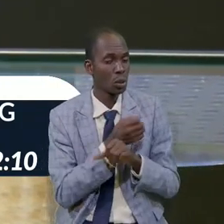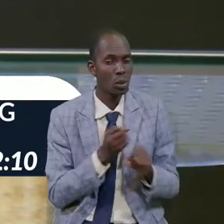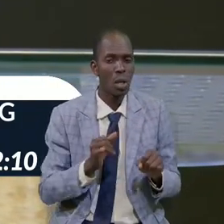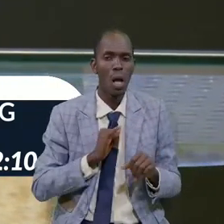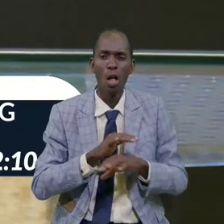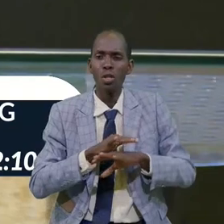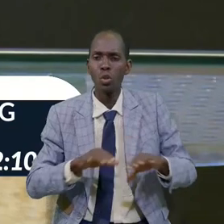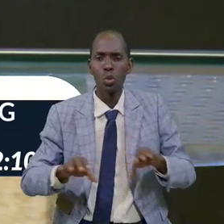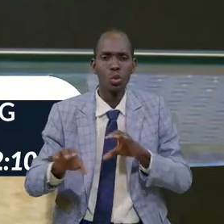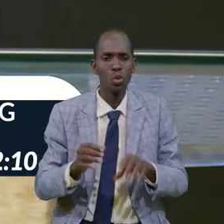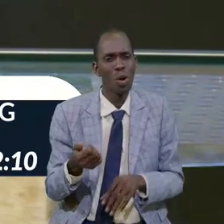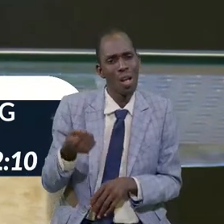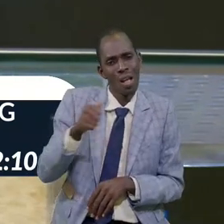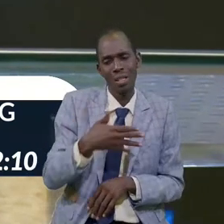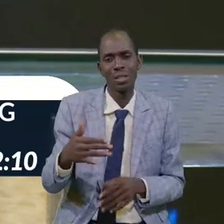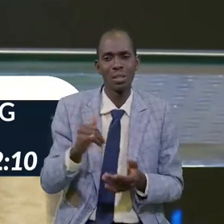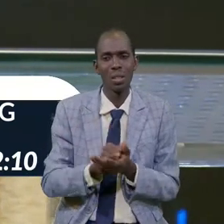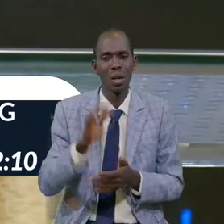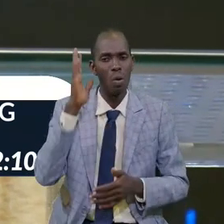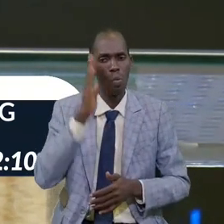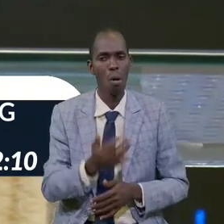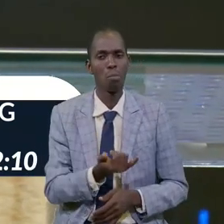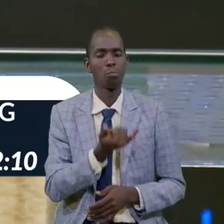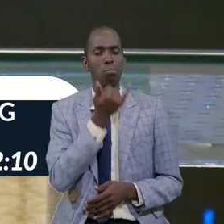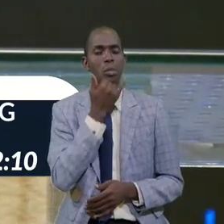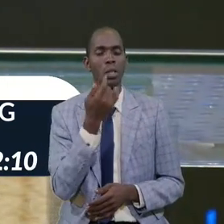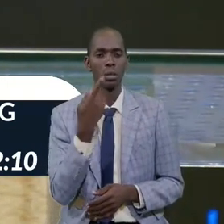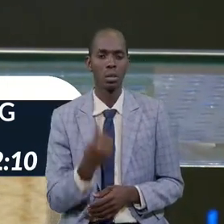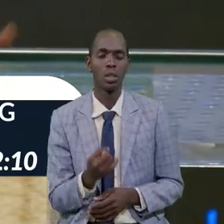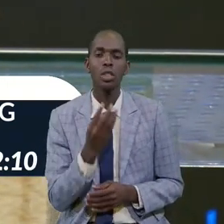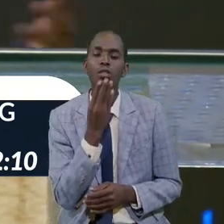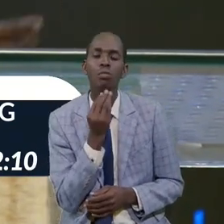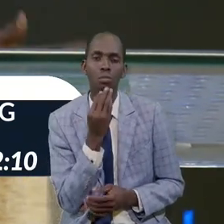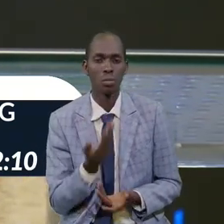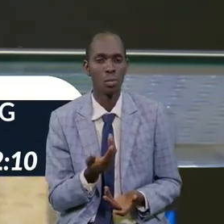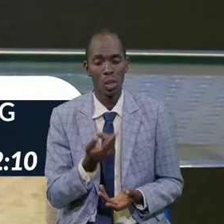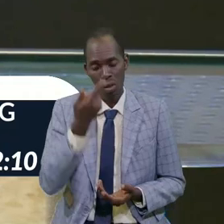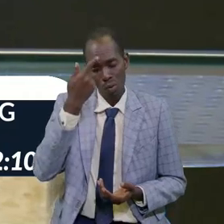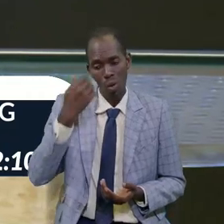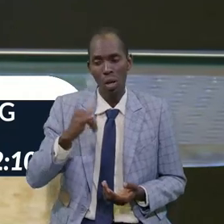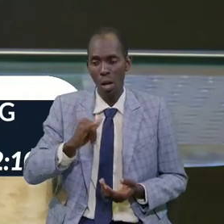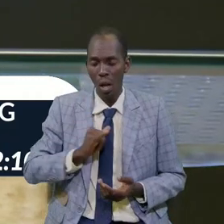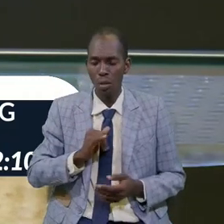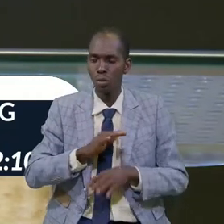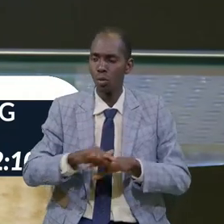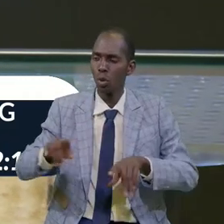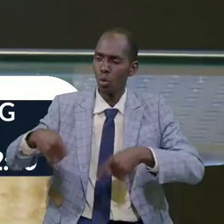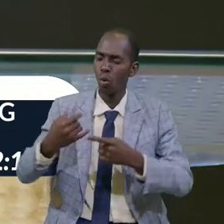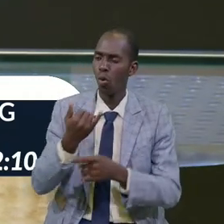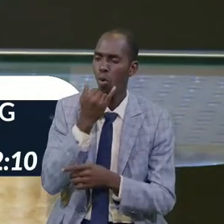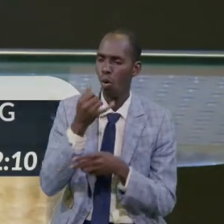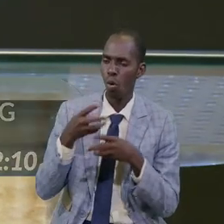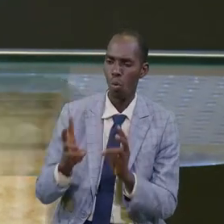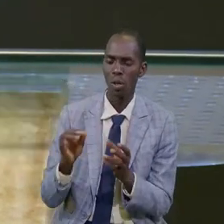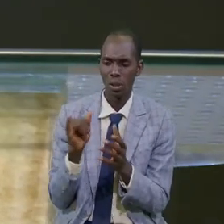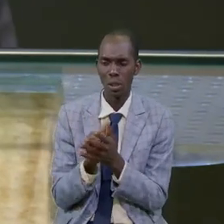rien qui doit scandaliser les Juifs. Je ne fais rien qui doit